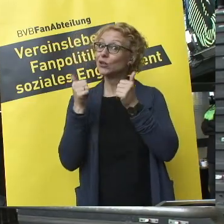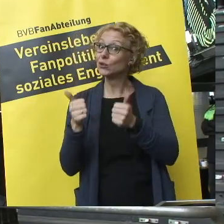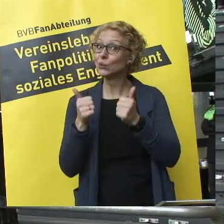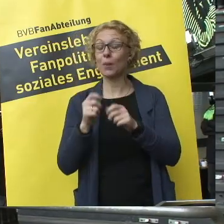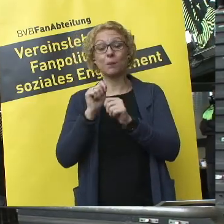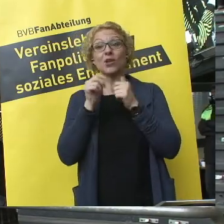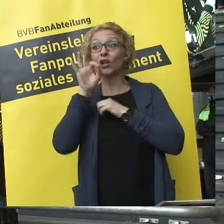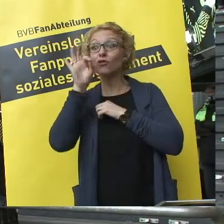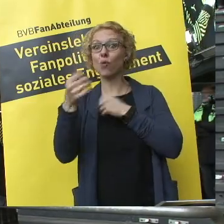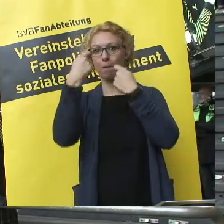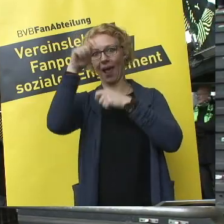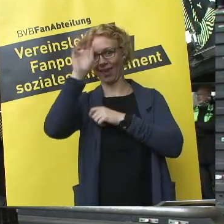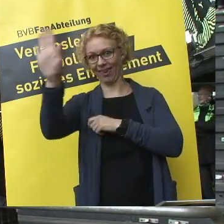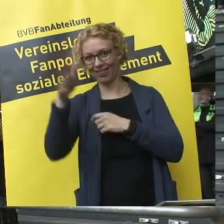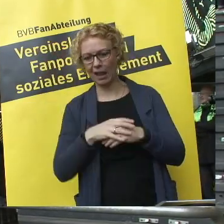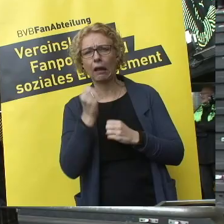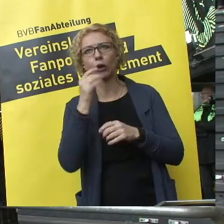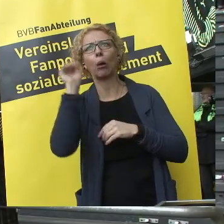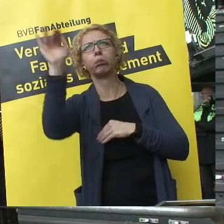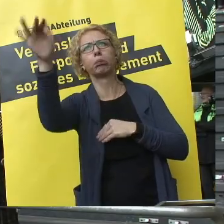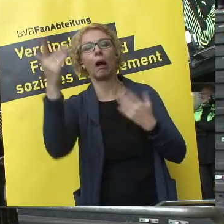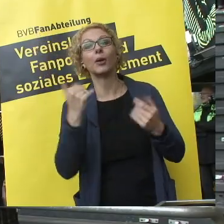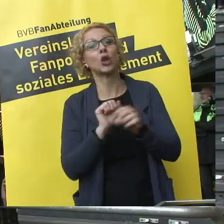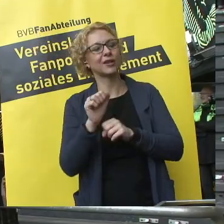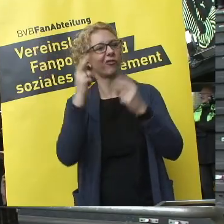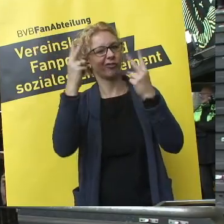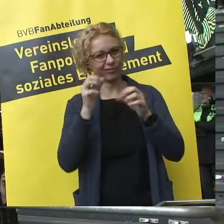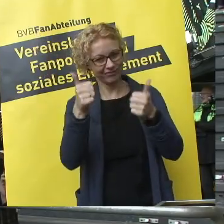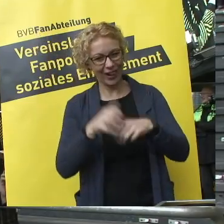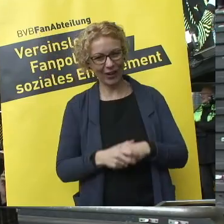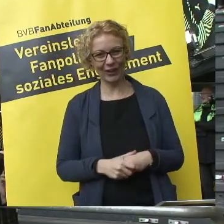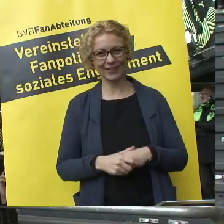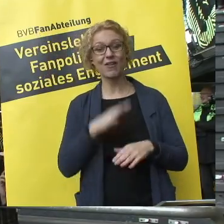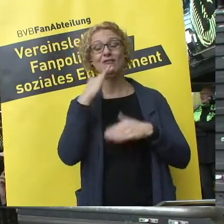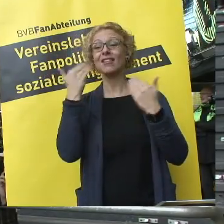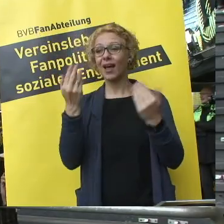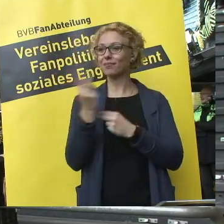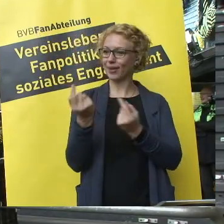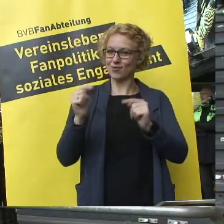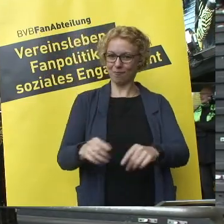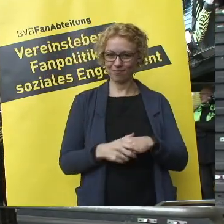Ganz besonders natürlich dann für Berlin, das ist noch ein bisschen hin, aber auch bis dahin bei den nächsten Spielen. Also vielen Dank an euch, dass